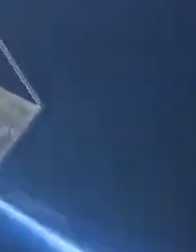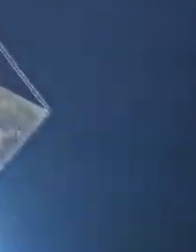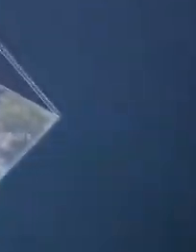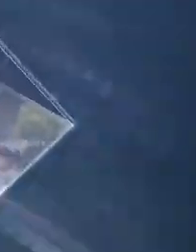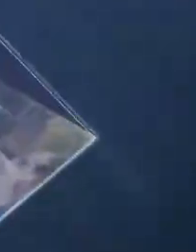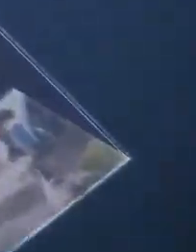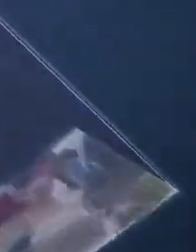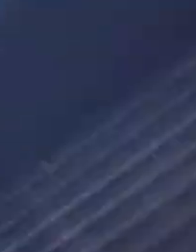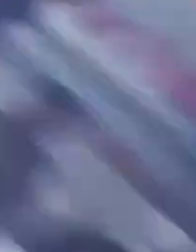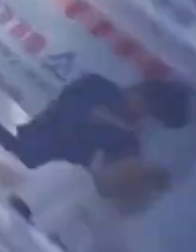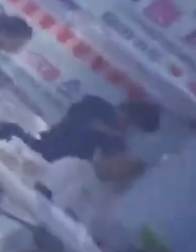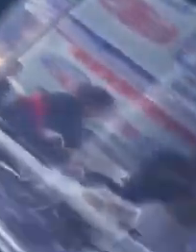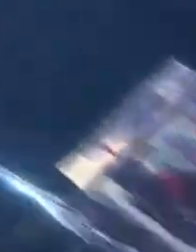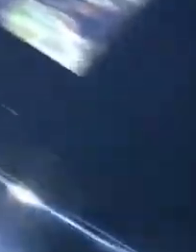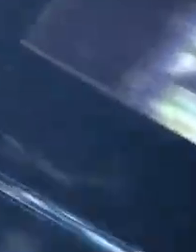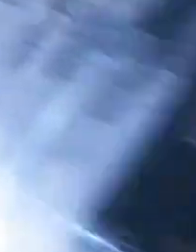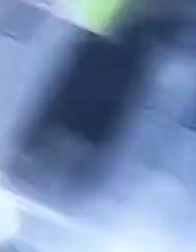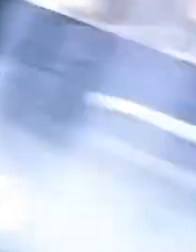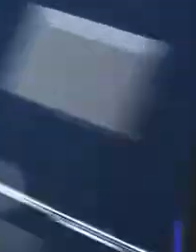아